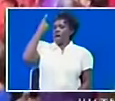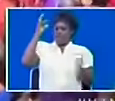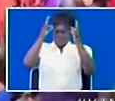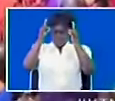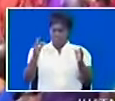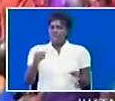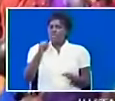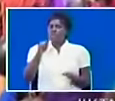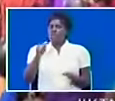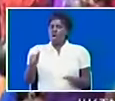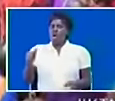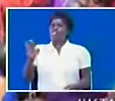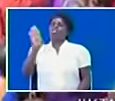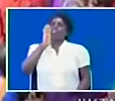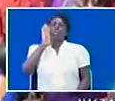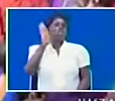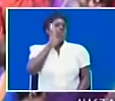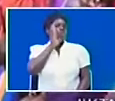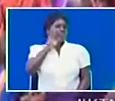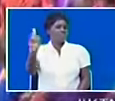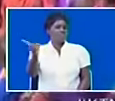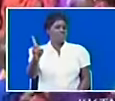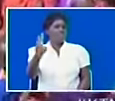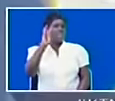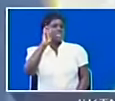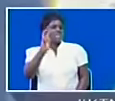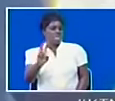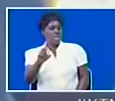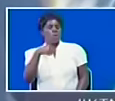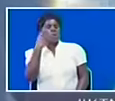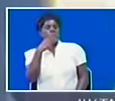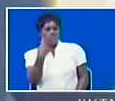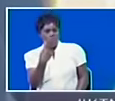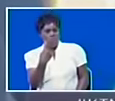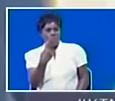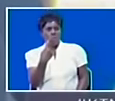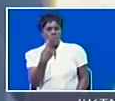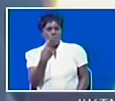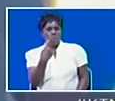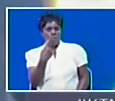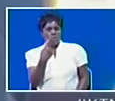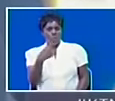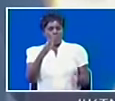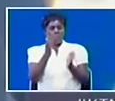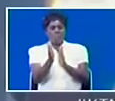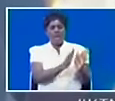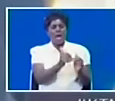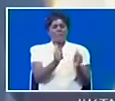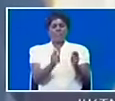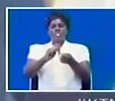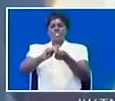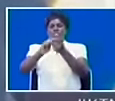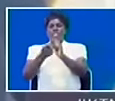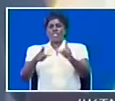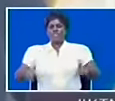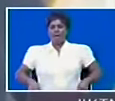sio kwa propaganda. Wataamua wakiona ni nani, ni kundi gani, wako na mipango ya kubadilisha